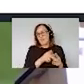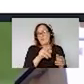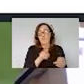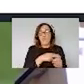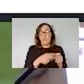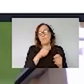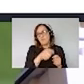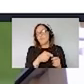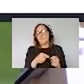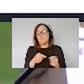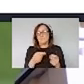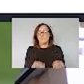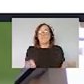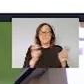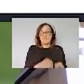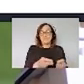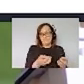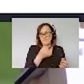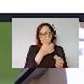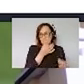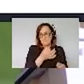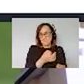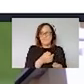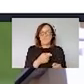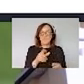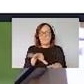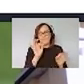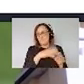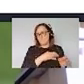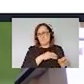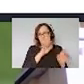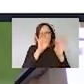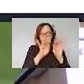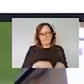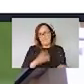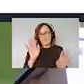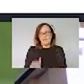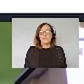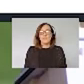kiedy stwarzam quizy, znowuż sobie wybiorę jakieś nie wiadomo co, ale